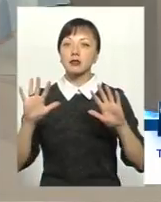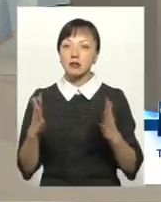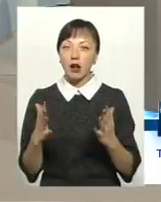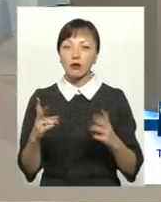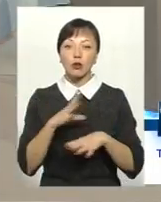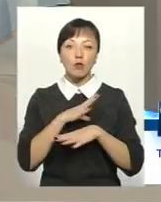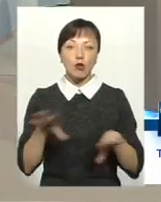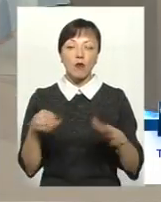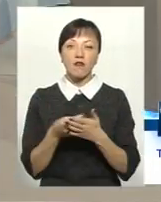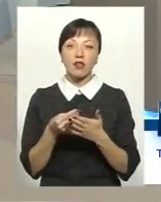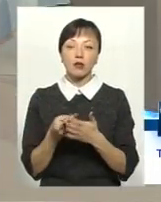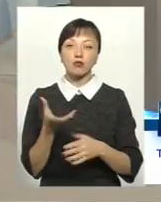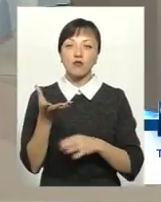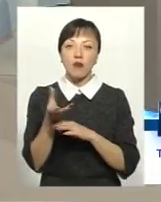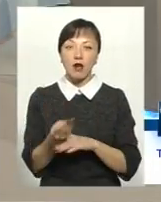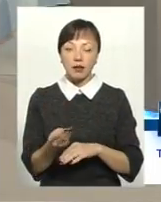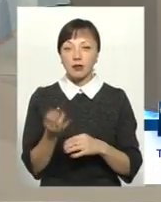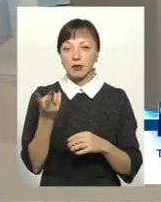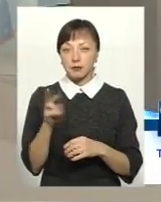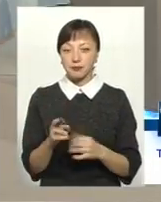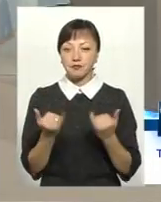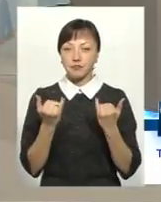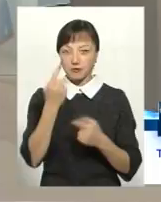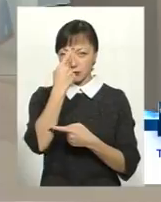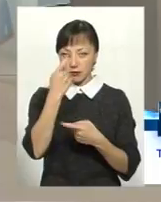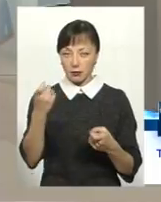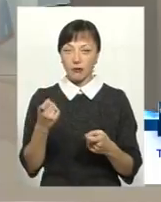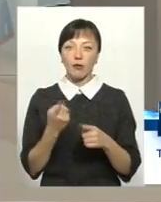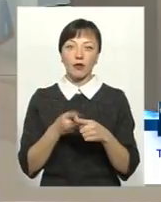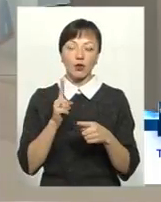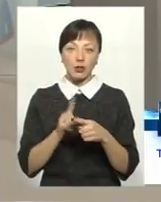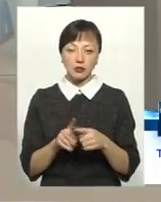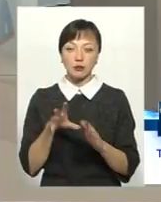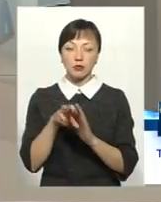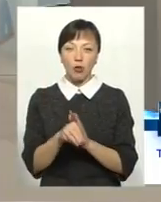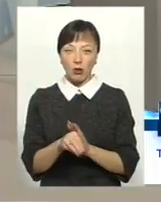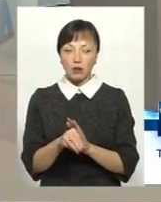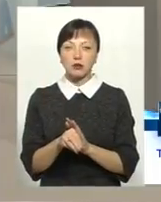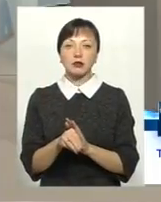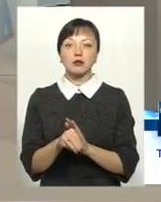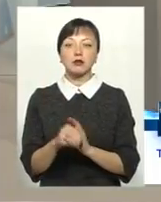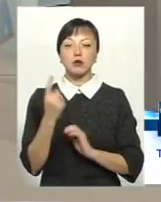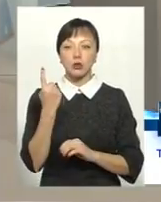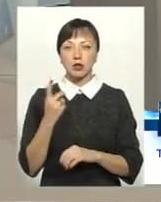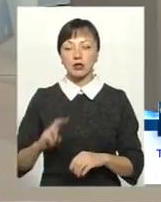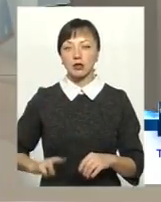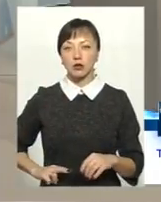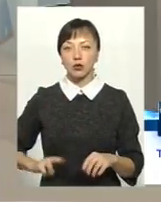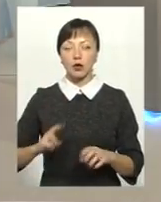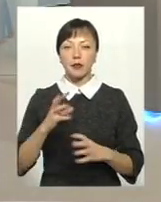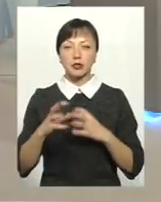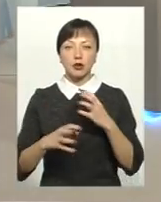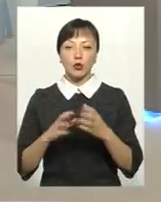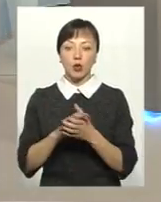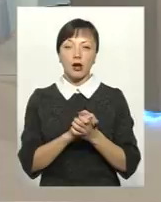було фінансування. І зараз тому я як наголошую, що компонент цей введуть в профігендер, тому що один з директорів